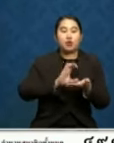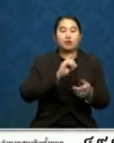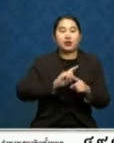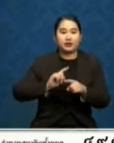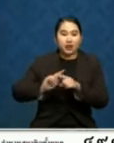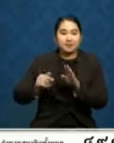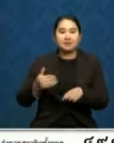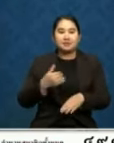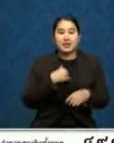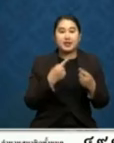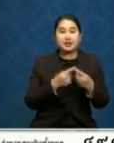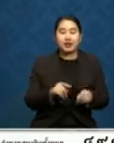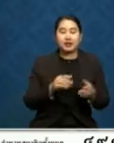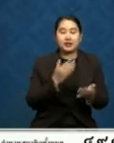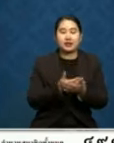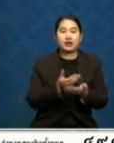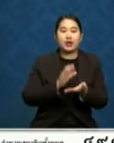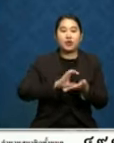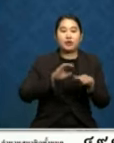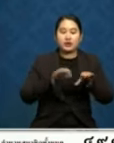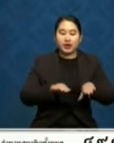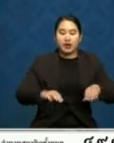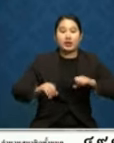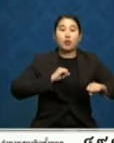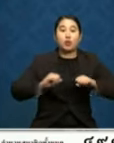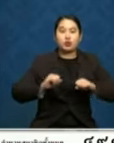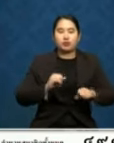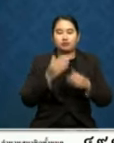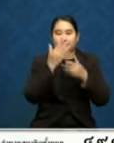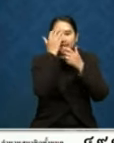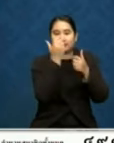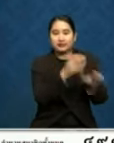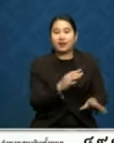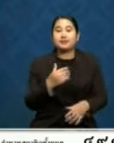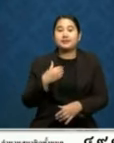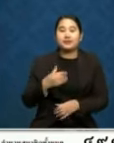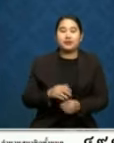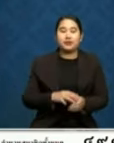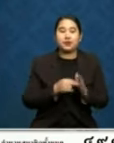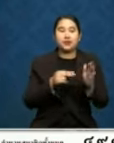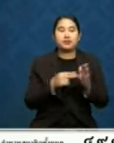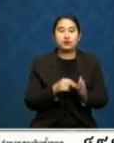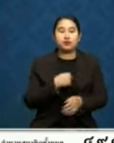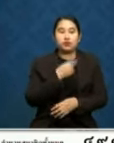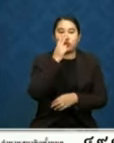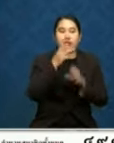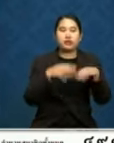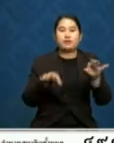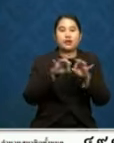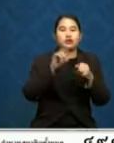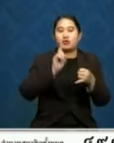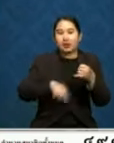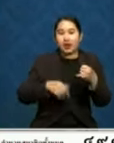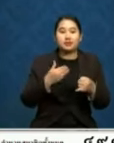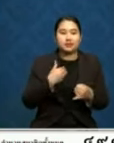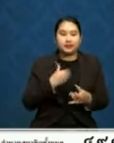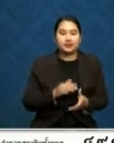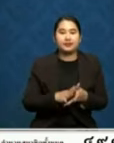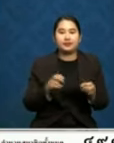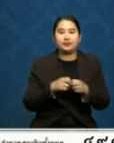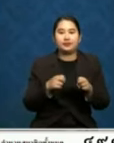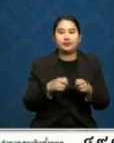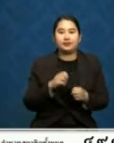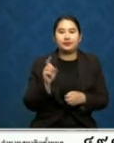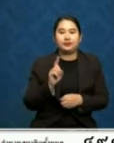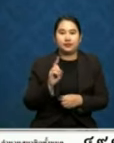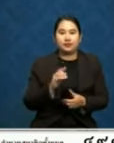ายค่ะท่านประธานแต่งบของเด็กและเยาวชนมักจะถูกมองข้ามกลายเป็นความสำคัญในลำดับท้ายๆค่ะปัญหาใหญ่ๆใน